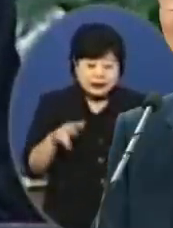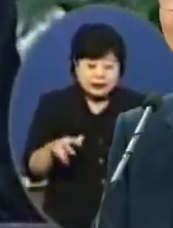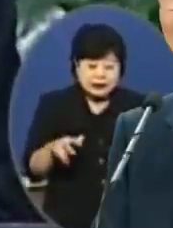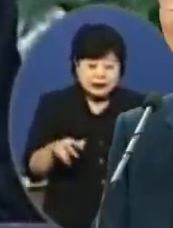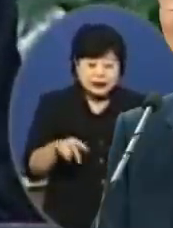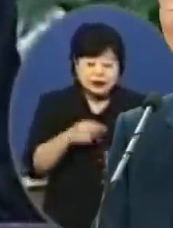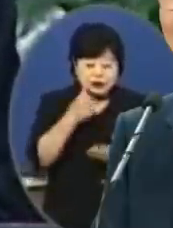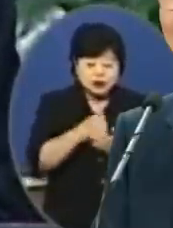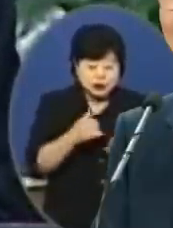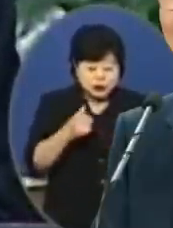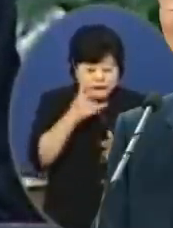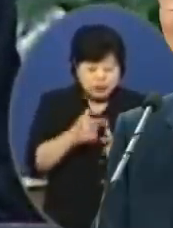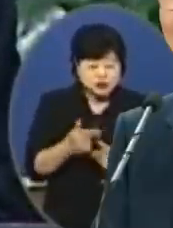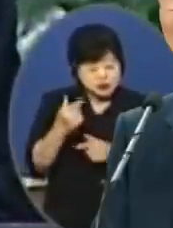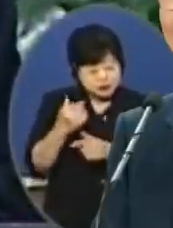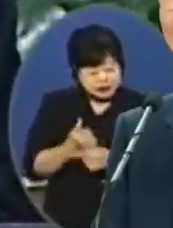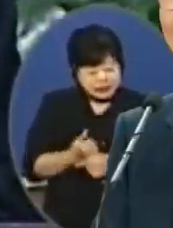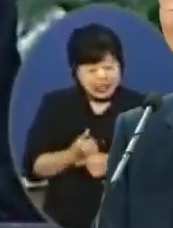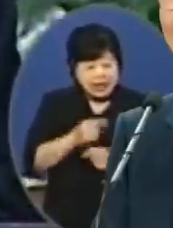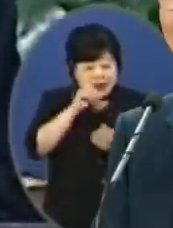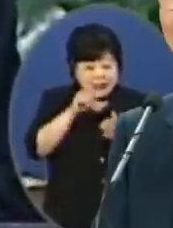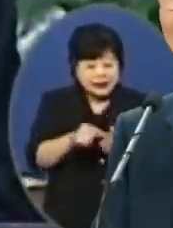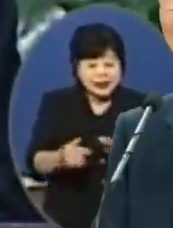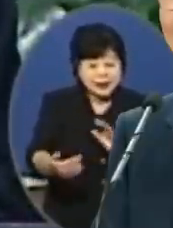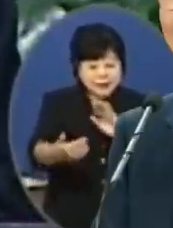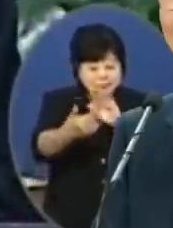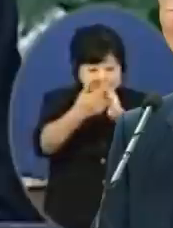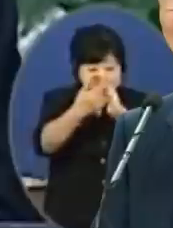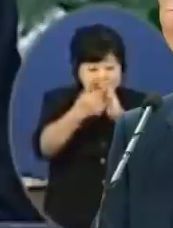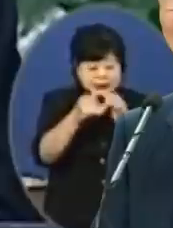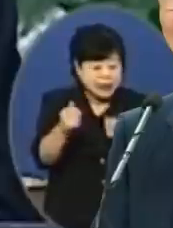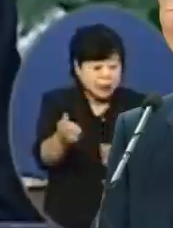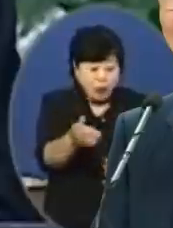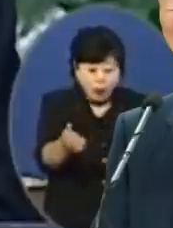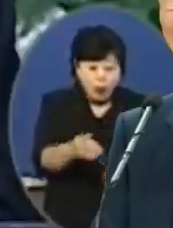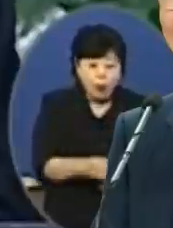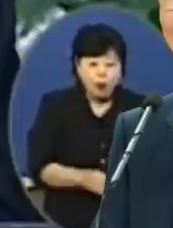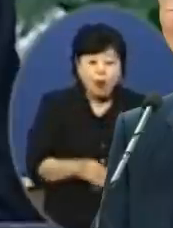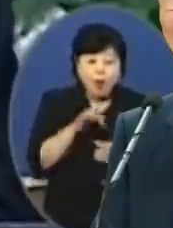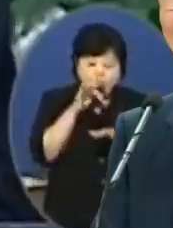어떠한 죄인이라도 예수님을 의지하고 나가면 막을 힘, 막을 자가 없습니다.